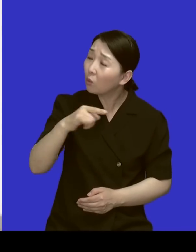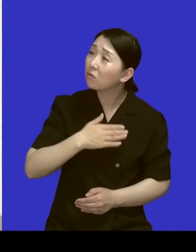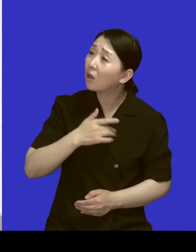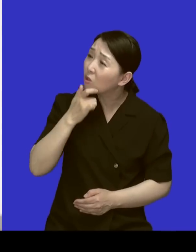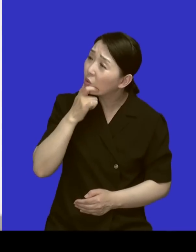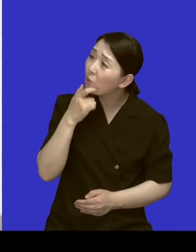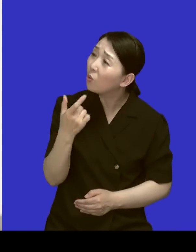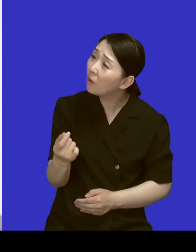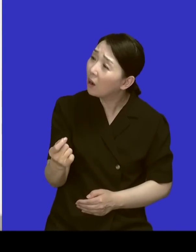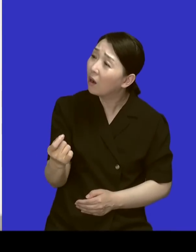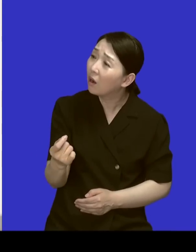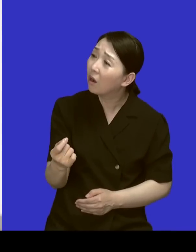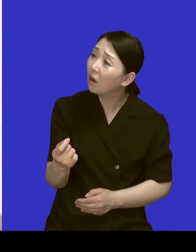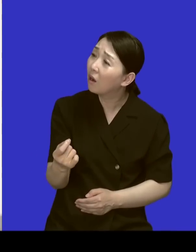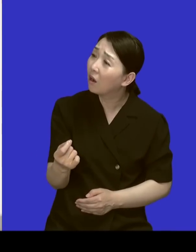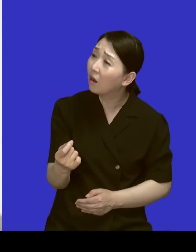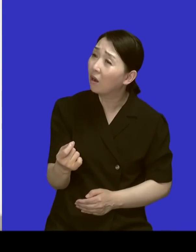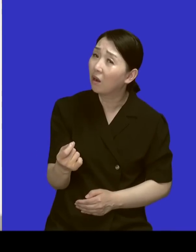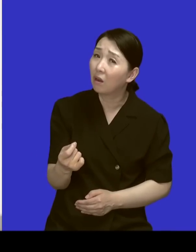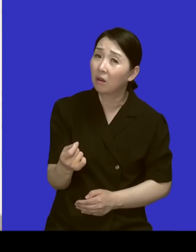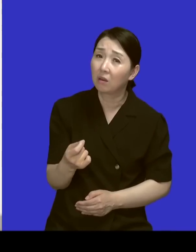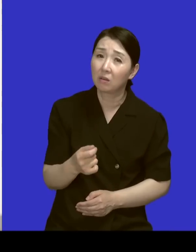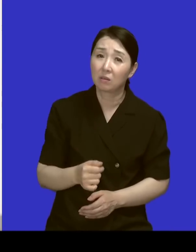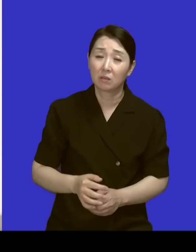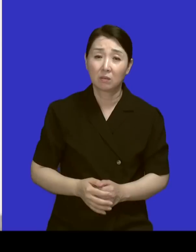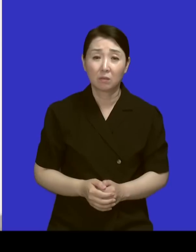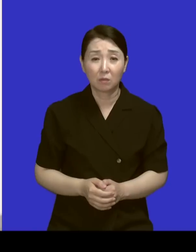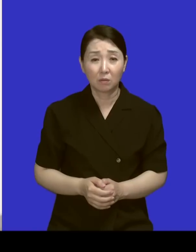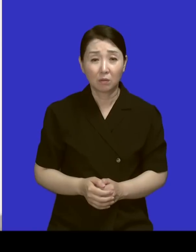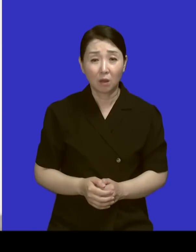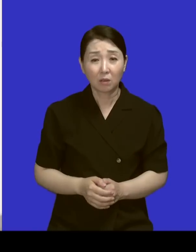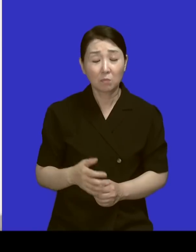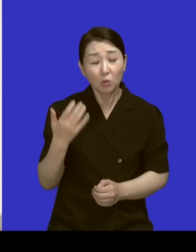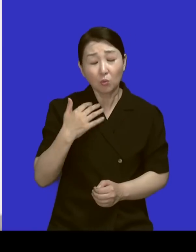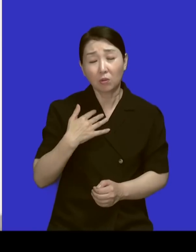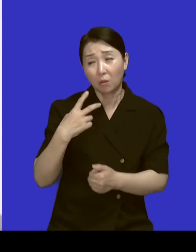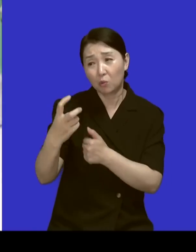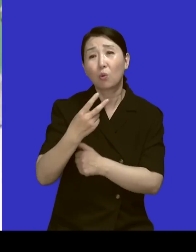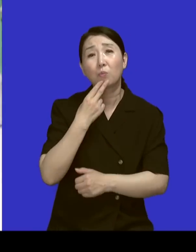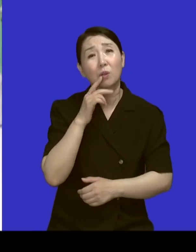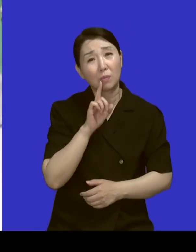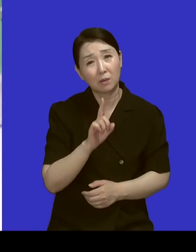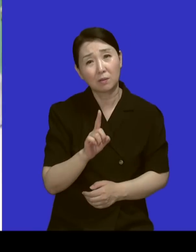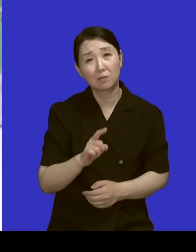나를 싫어하지 않느냐고. 예. 근데 아무도 저를 미워하지 않았대요.